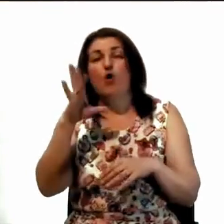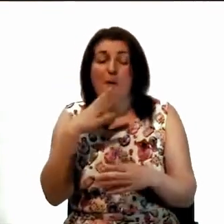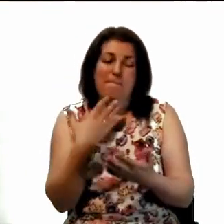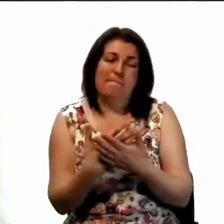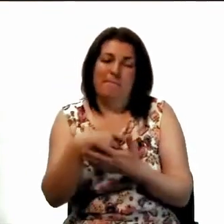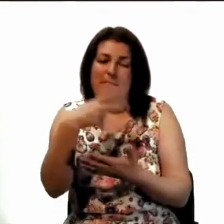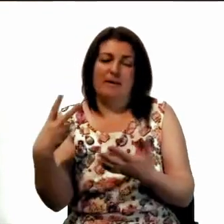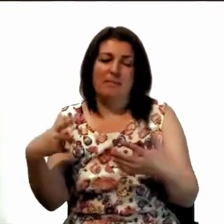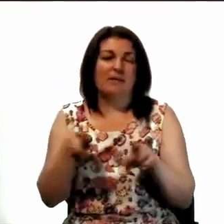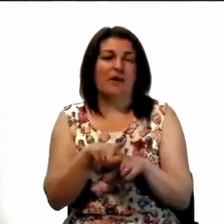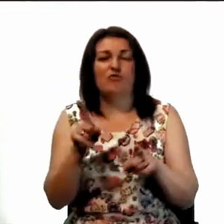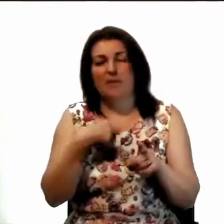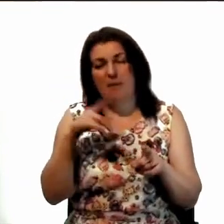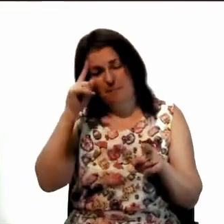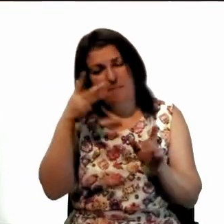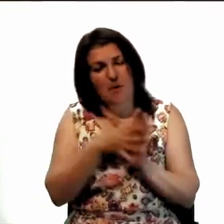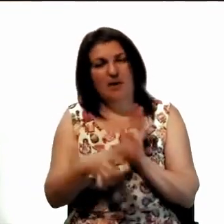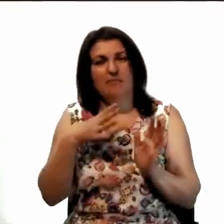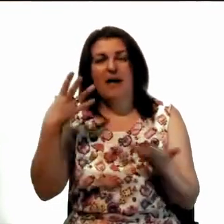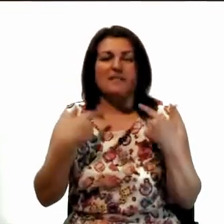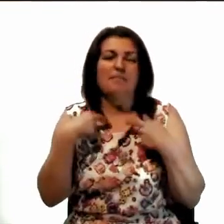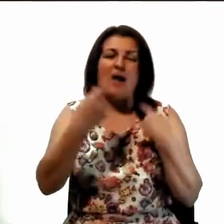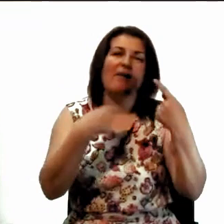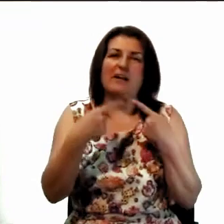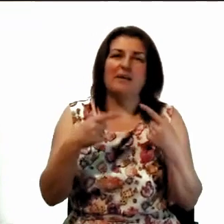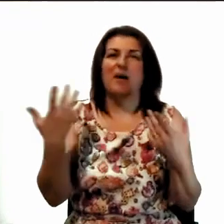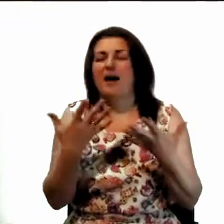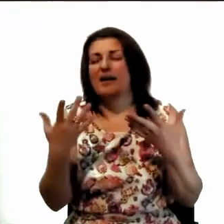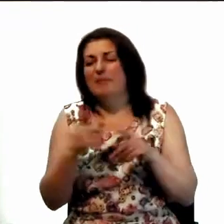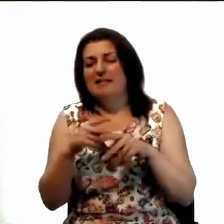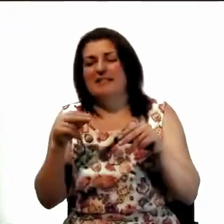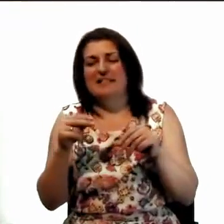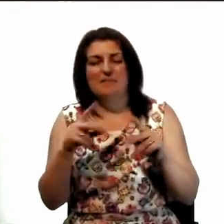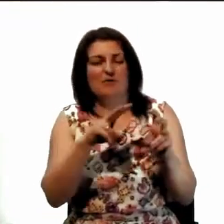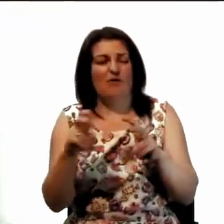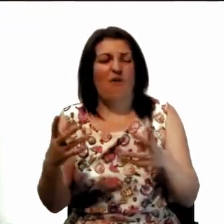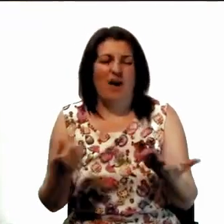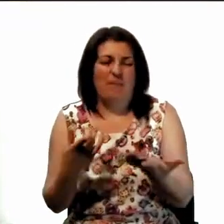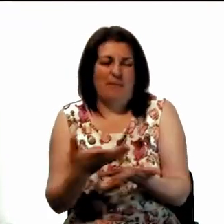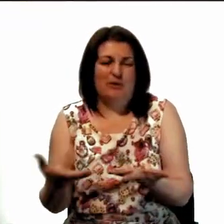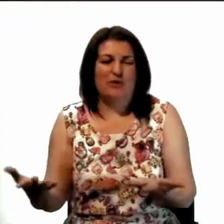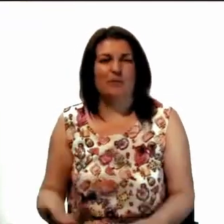примерно так, чтобы нам было понятно, если мы говорим какими-то земными терминами.